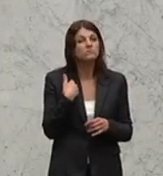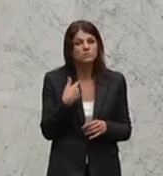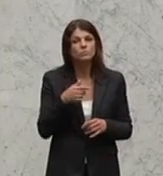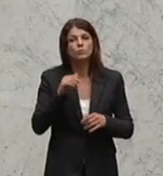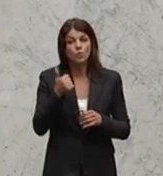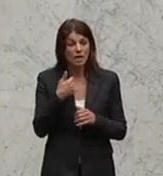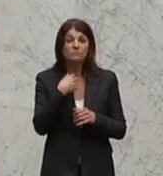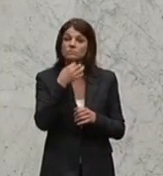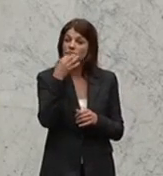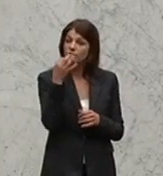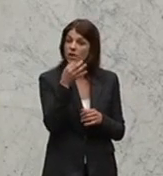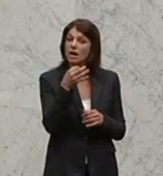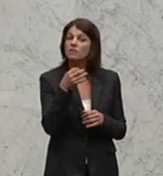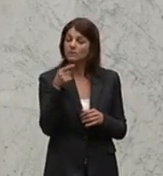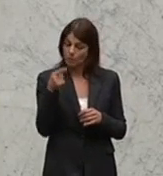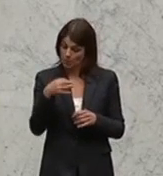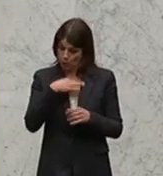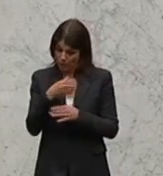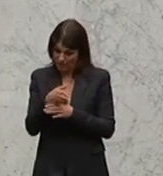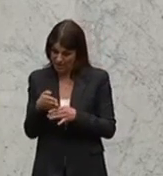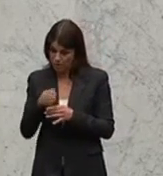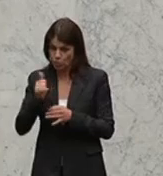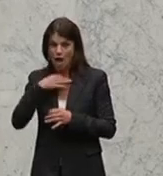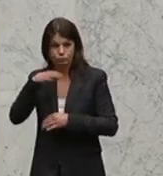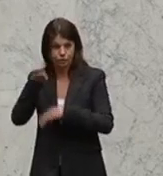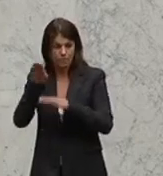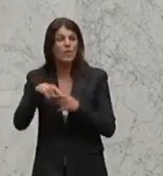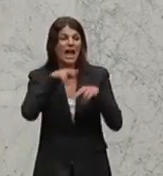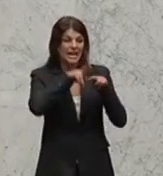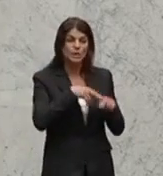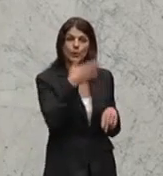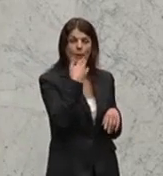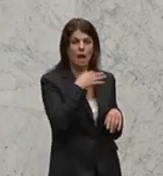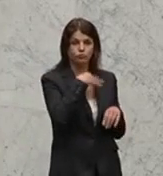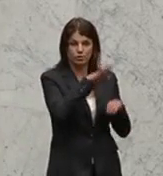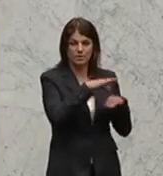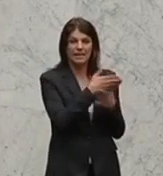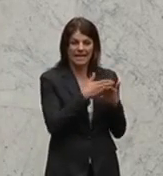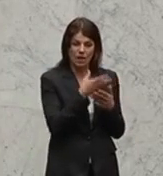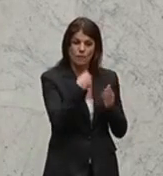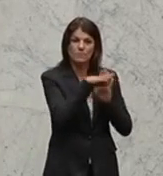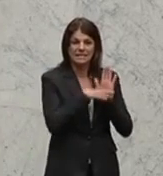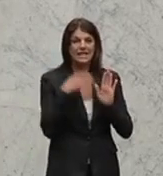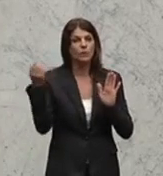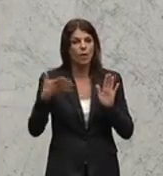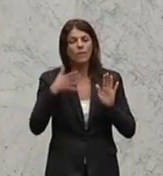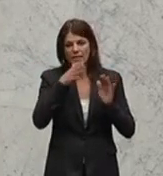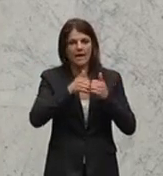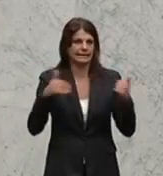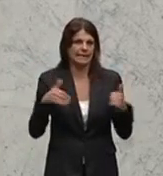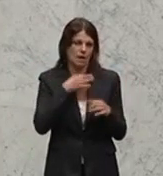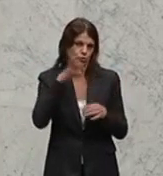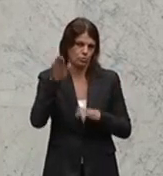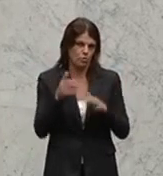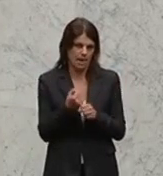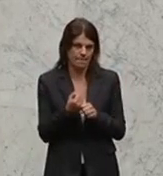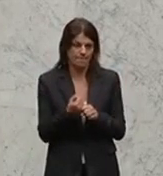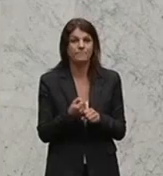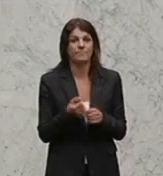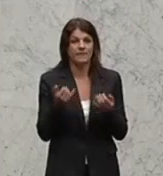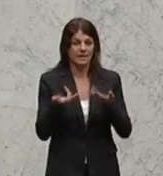getrennte Abstimmung betroffenen Teile und schließlich über die restlichen noch nicht abgestimmten Teile des Gesetzentwurfs abstimmen lassen.